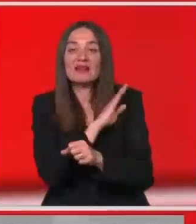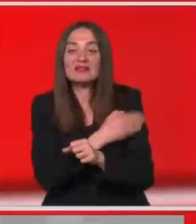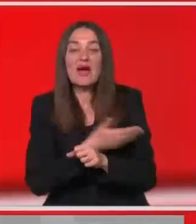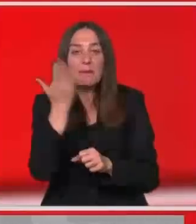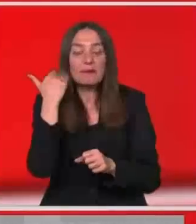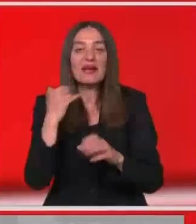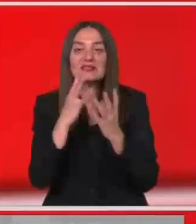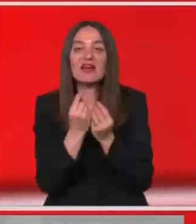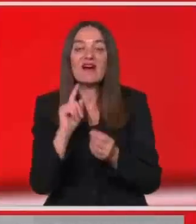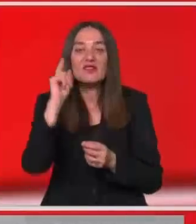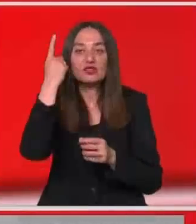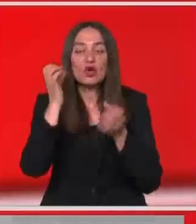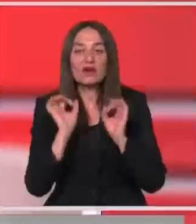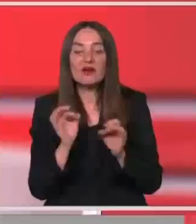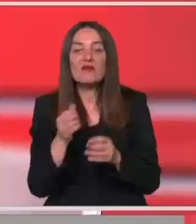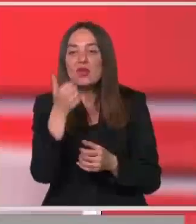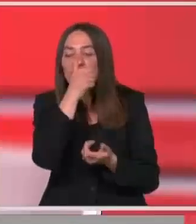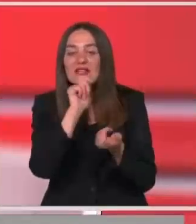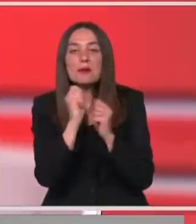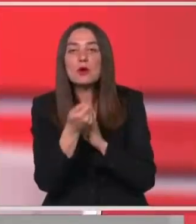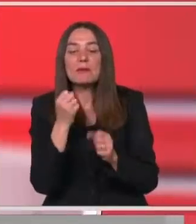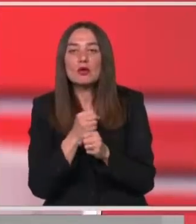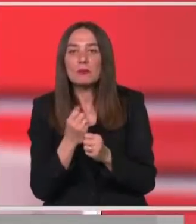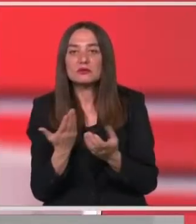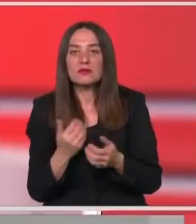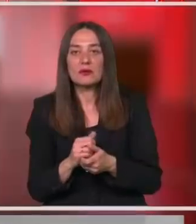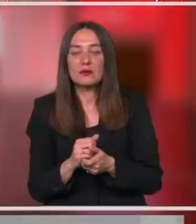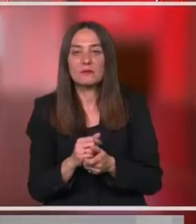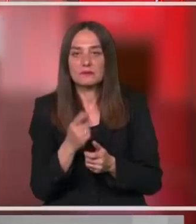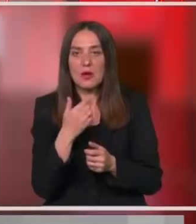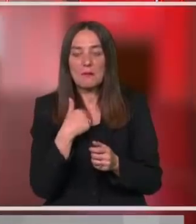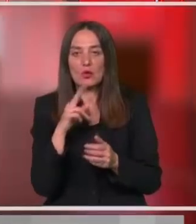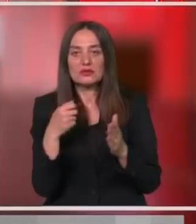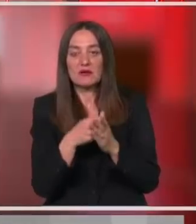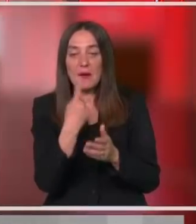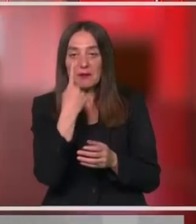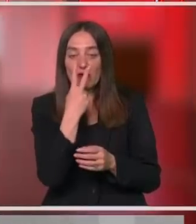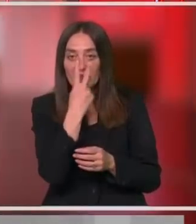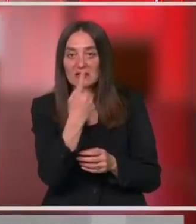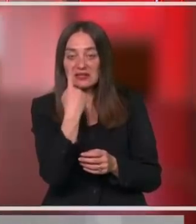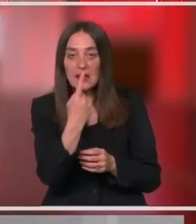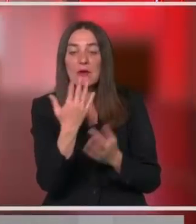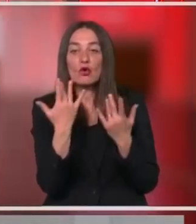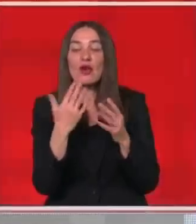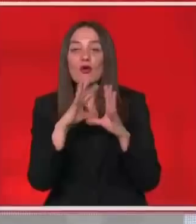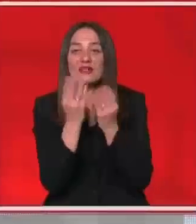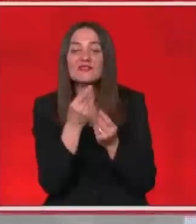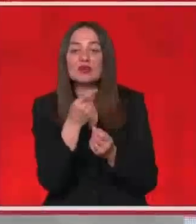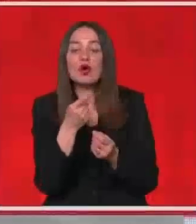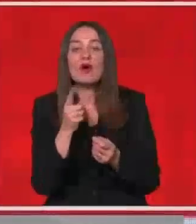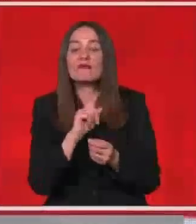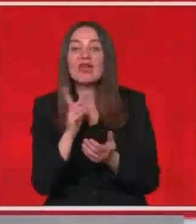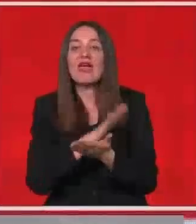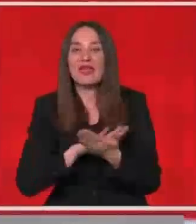svega visoko kvalifikovane. A šta vam se promenilo u poslovanju? Samo se uključim na sekundi. Može, kako? Prvo vidite i sami koliko je sve to, kako nije